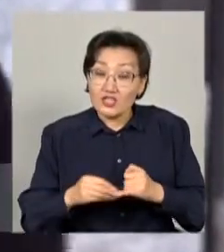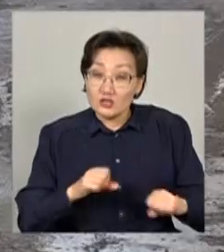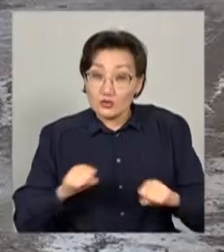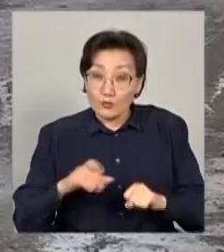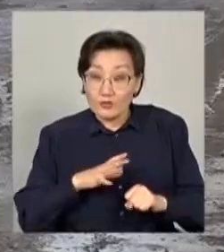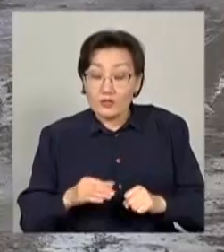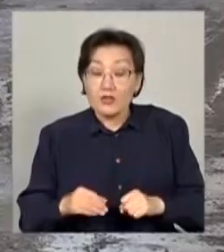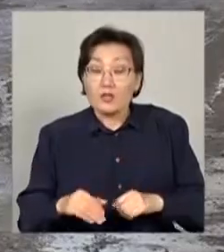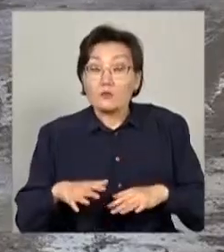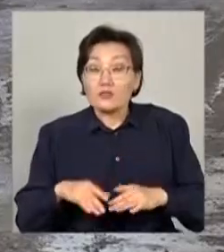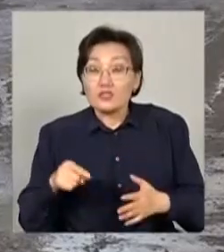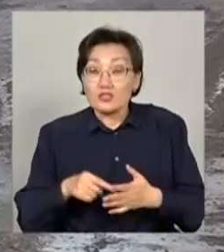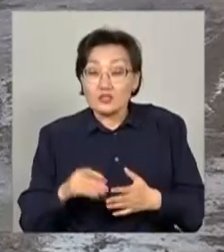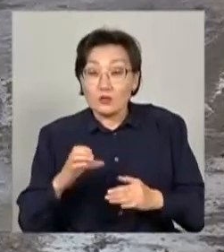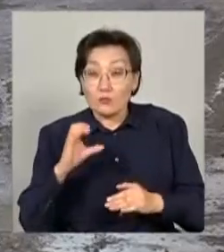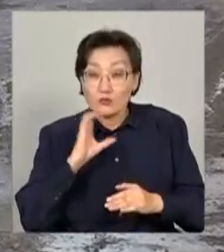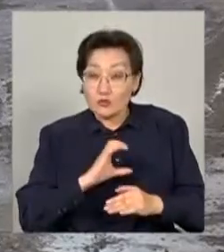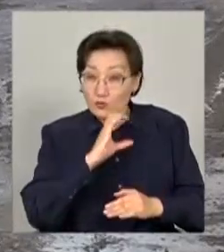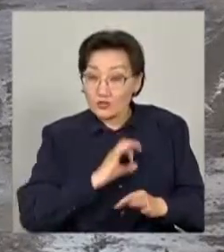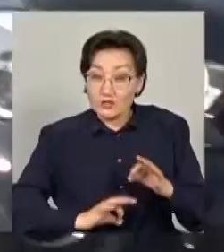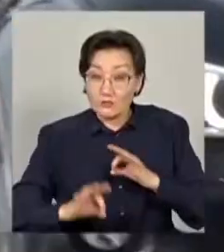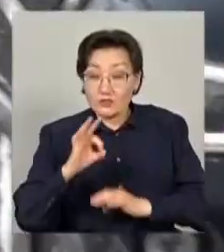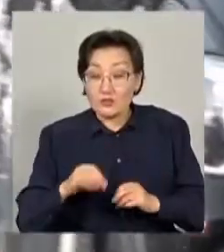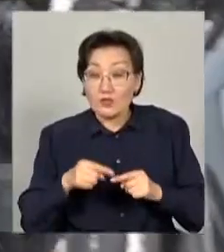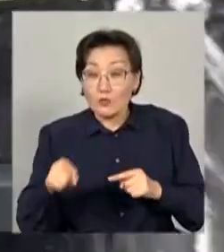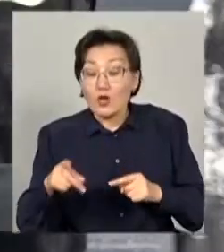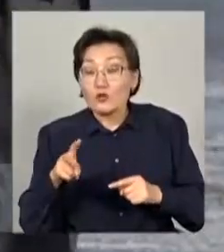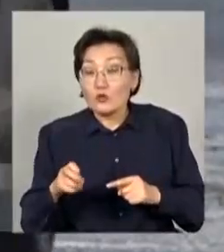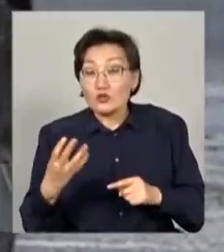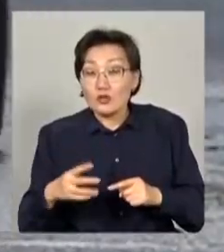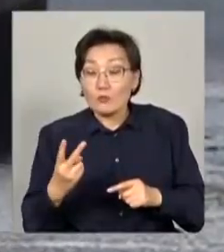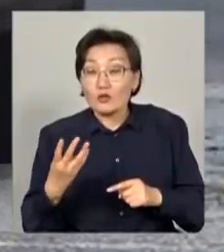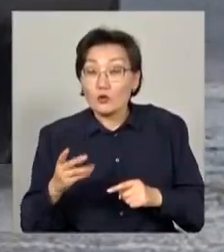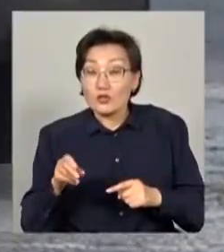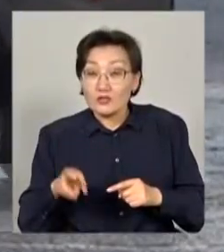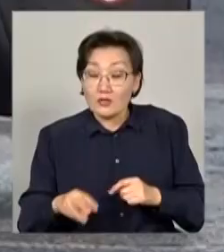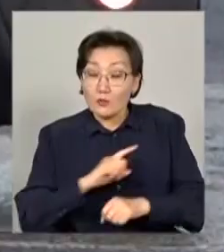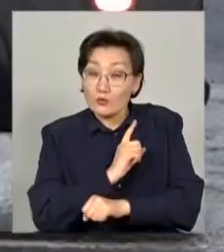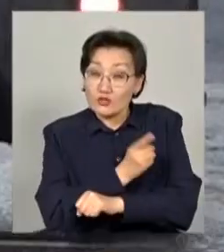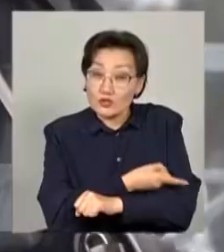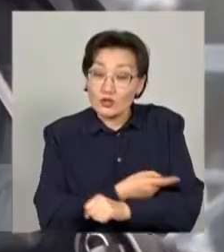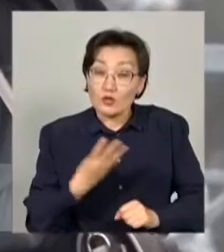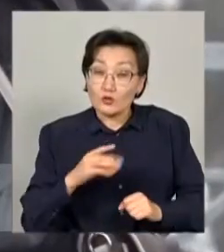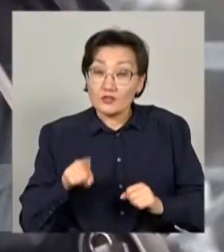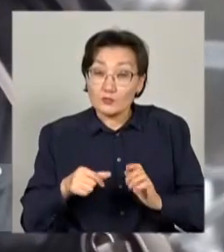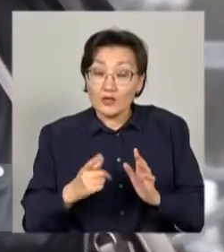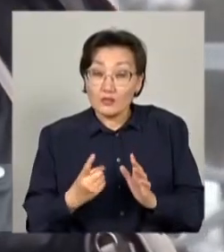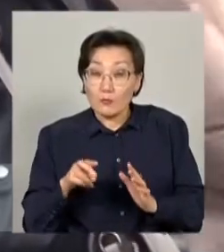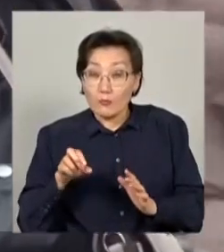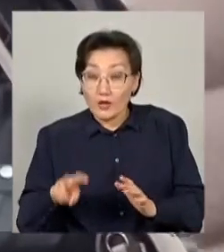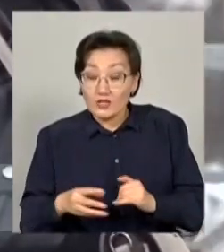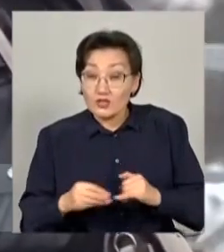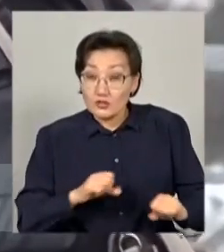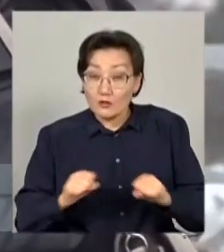Зілзала ошағы мегаполистен солтүстік шығысқа қарай 424 шақырым жерде орналасқан, магнитудасы 4,1 балдық